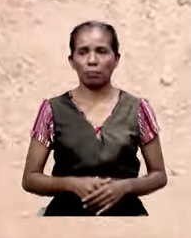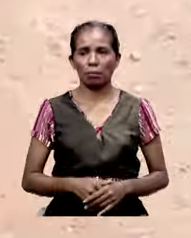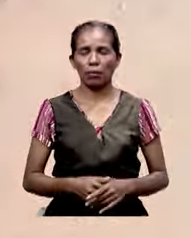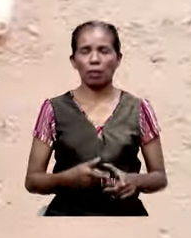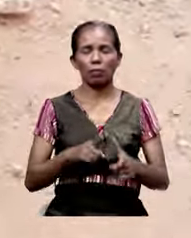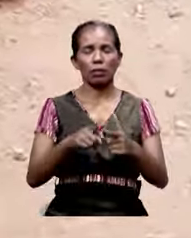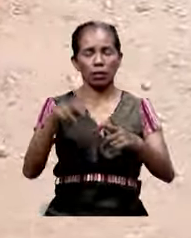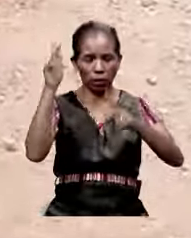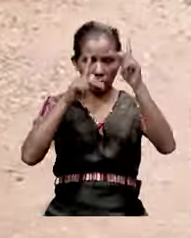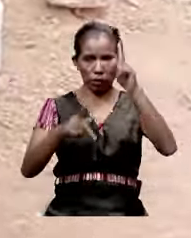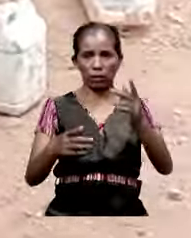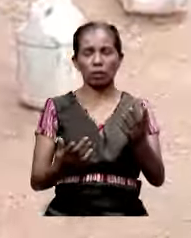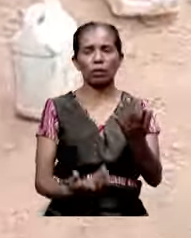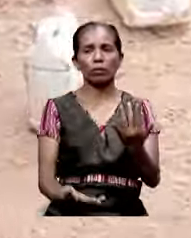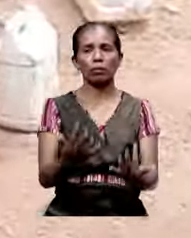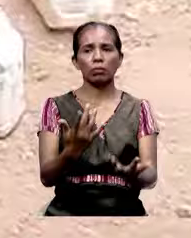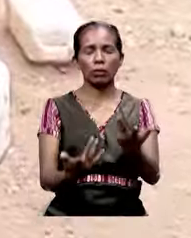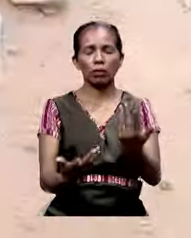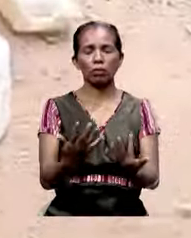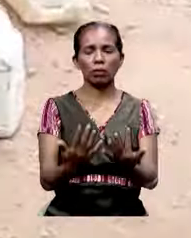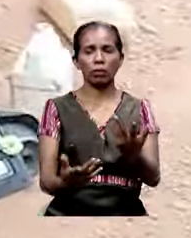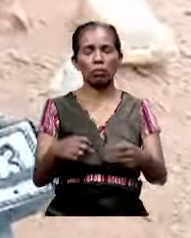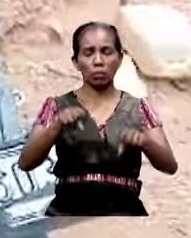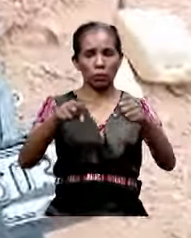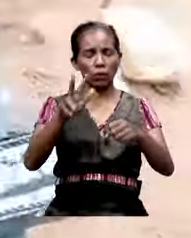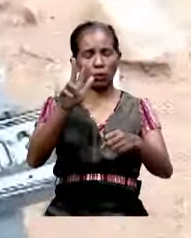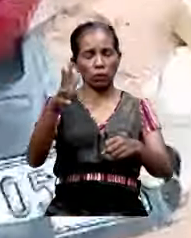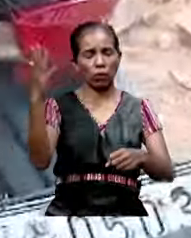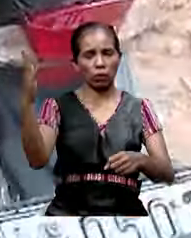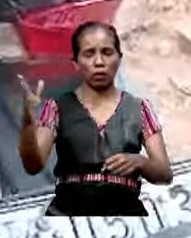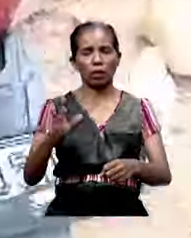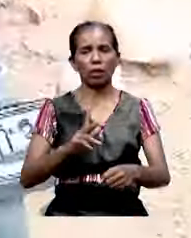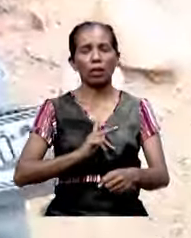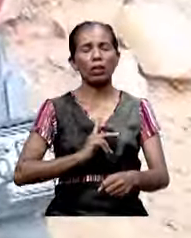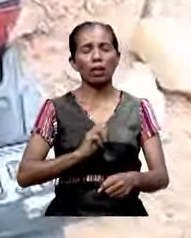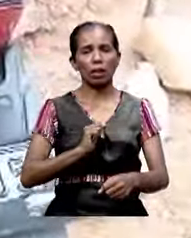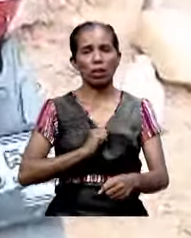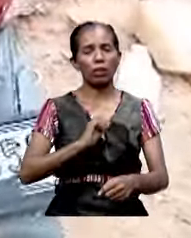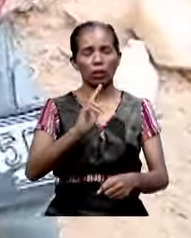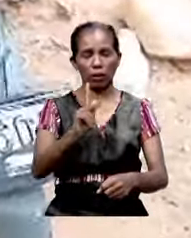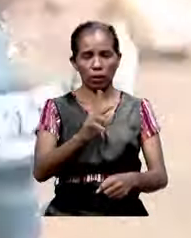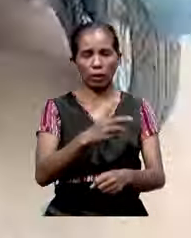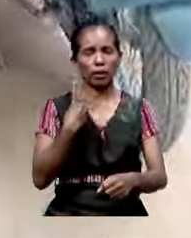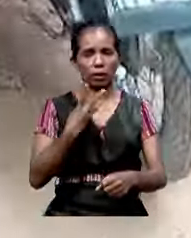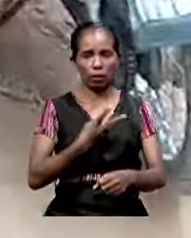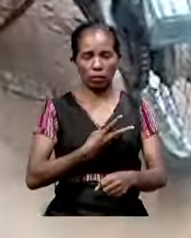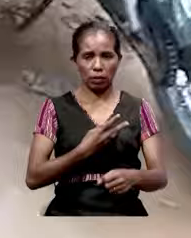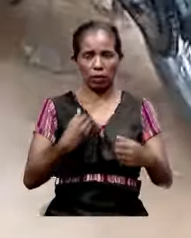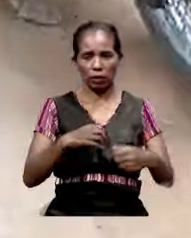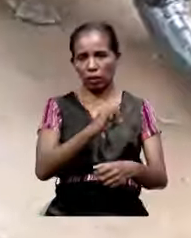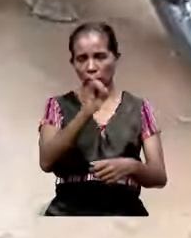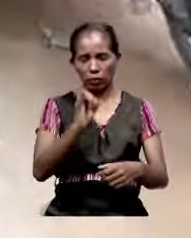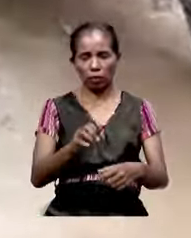kazu kona ba sunu motor tolu ya ilo klara ita ispor sel makasi ita yona dadus ita mos identifikon suspeto